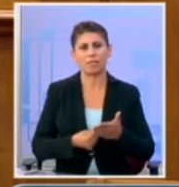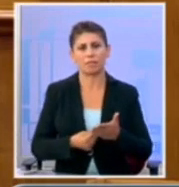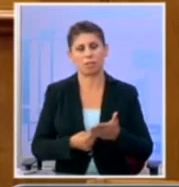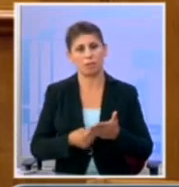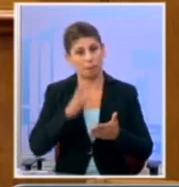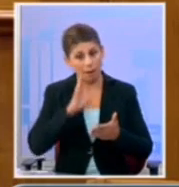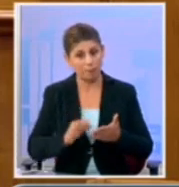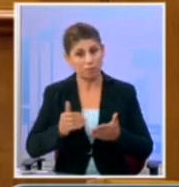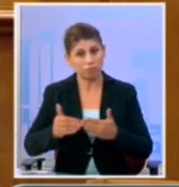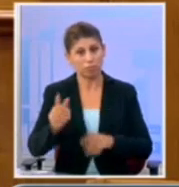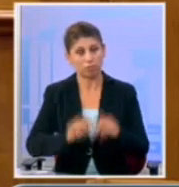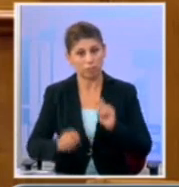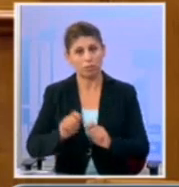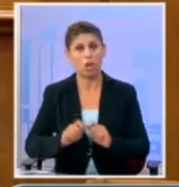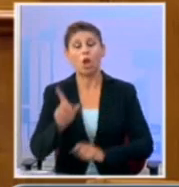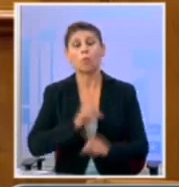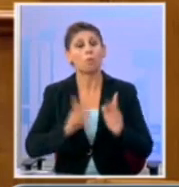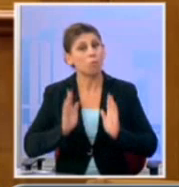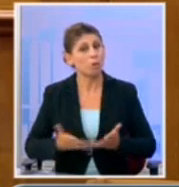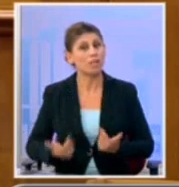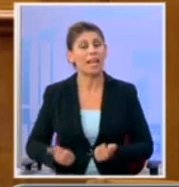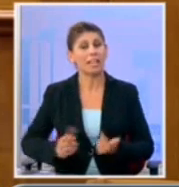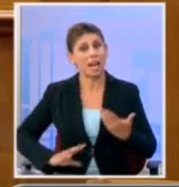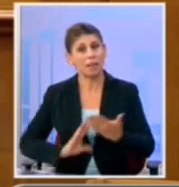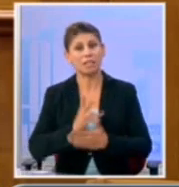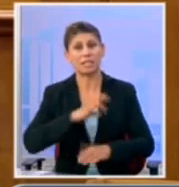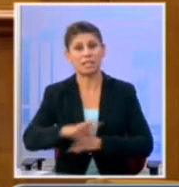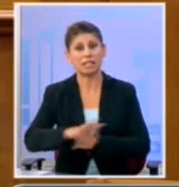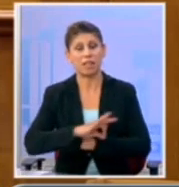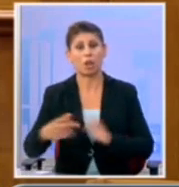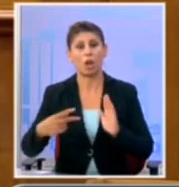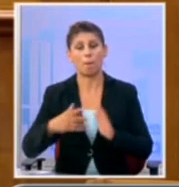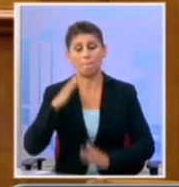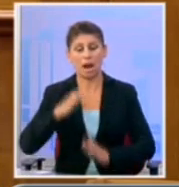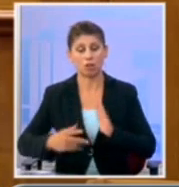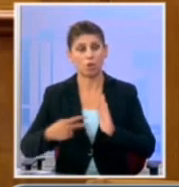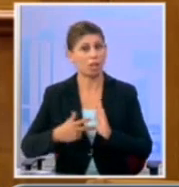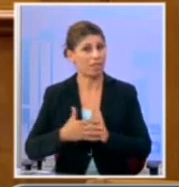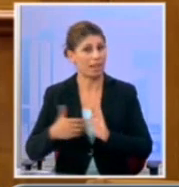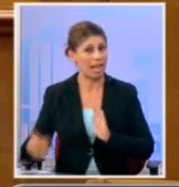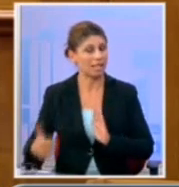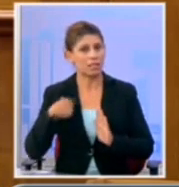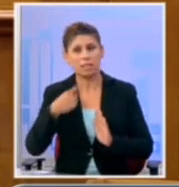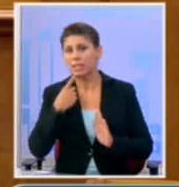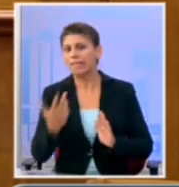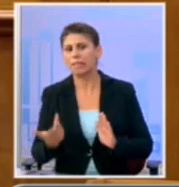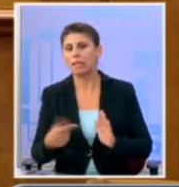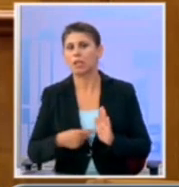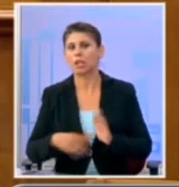θα μπορέσει να έχει ένα αναπτυξιακό σχέδιο μέχρι το Μάρτιο του 2016 που λέει